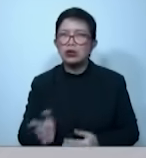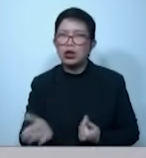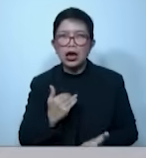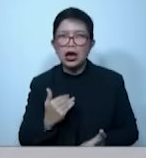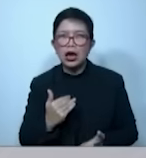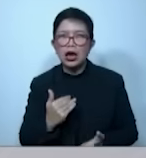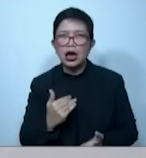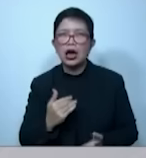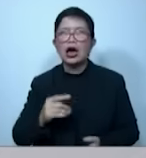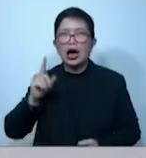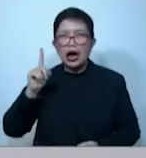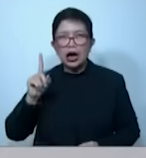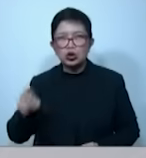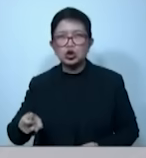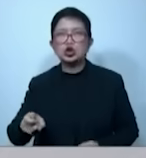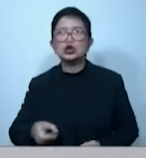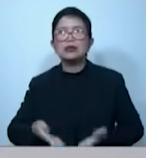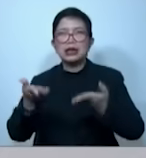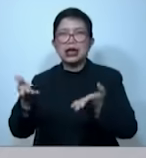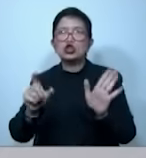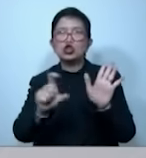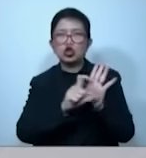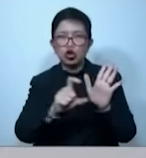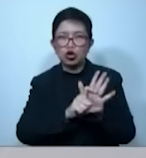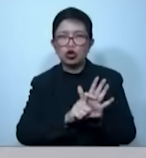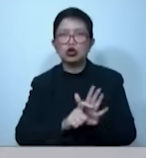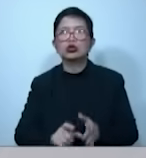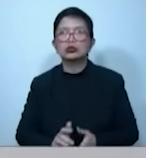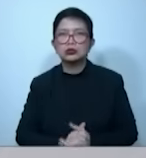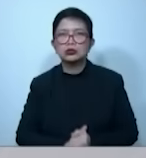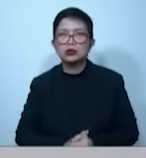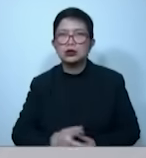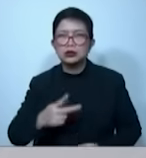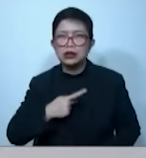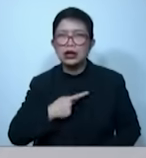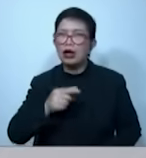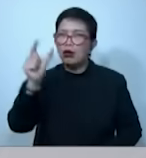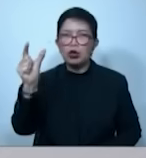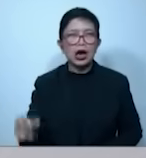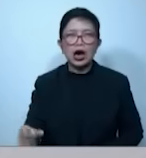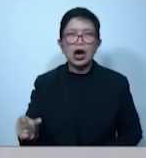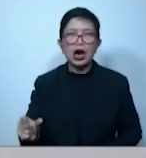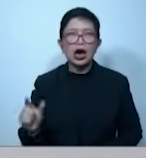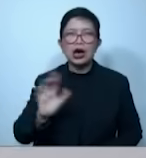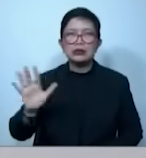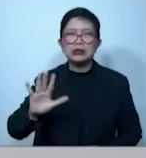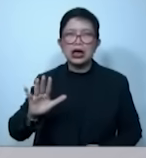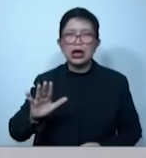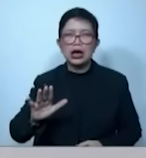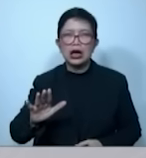saya kira itu value yang mesti dicontohkan kita kerjakan semuanya Saya orang yang tidak pernah